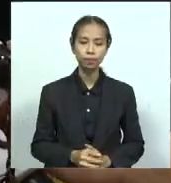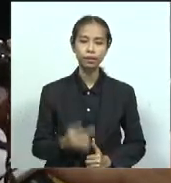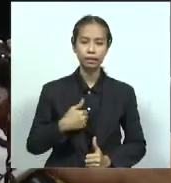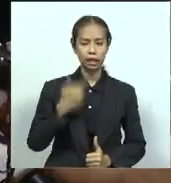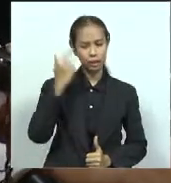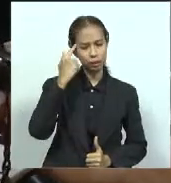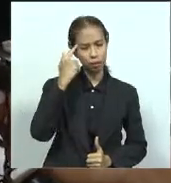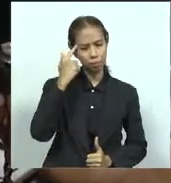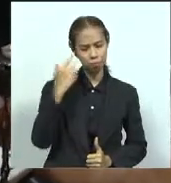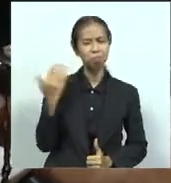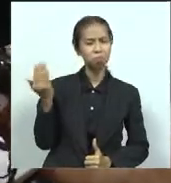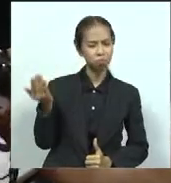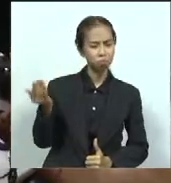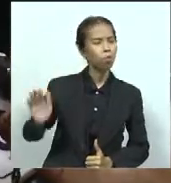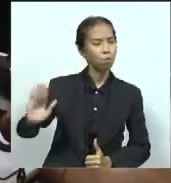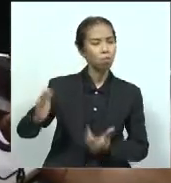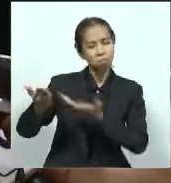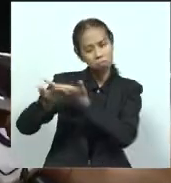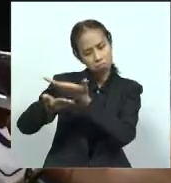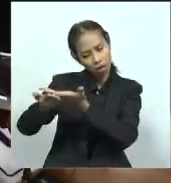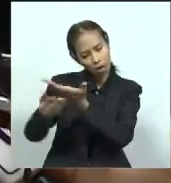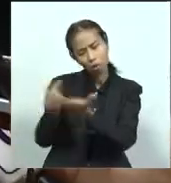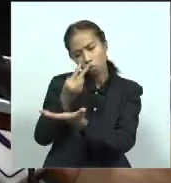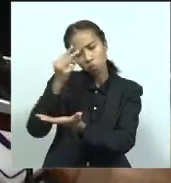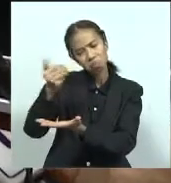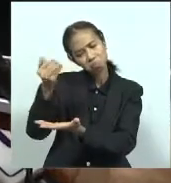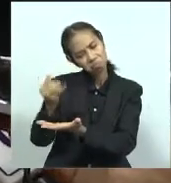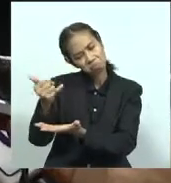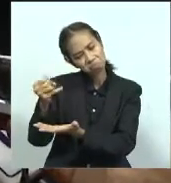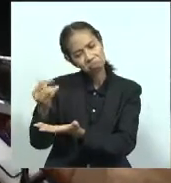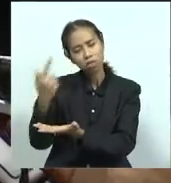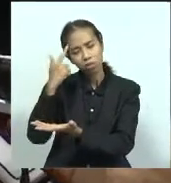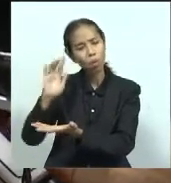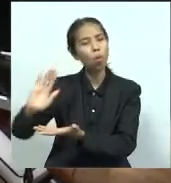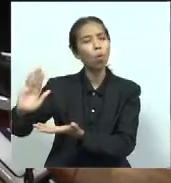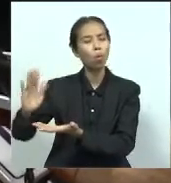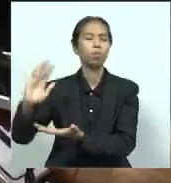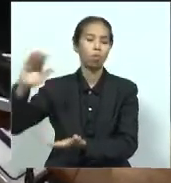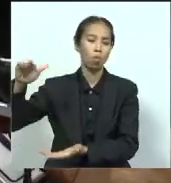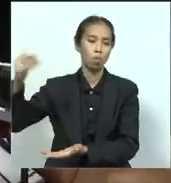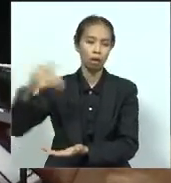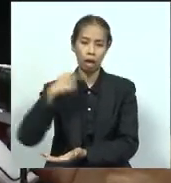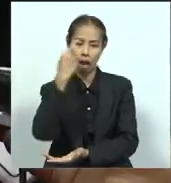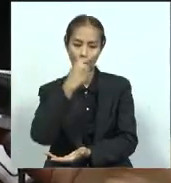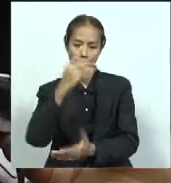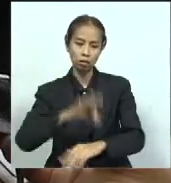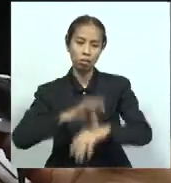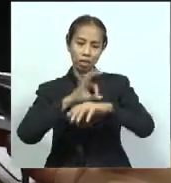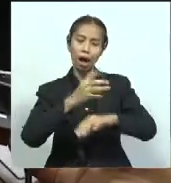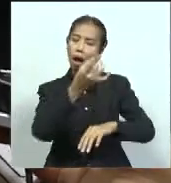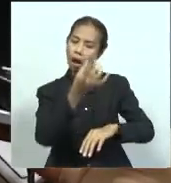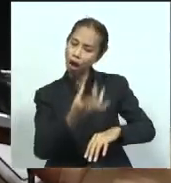าได้พิจารณาความเหมาะสมก่อนดีกว่านะครับว่าจะให้ใครทำงานที่ใดอย่าง